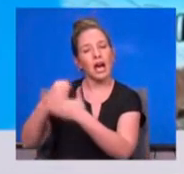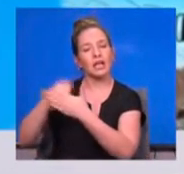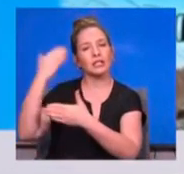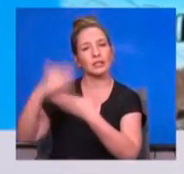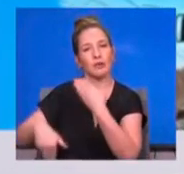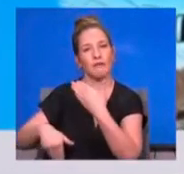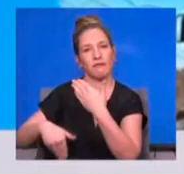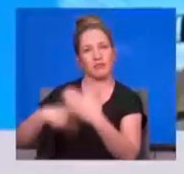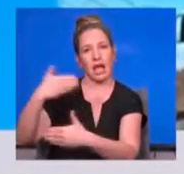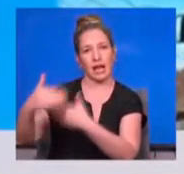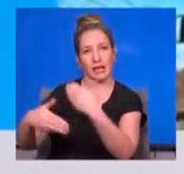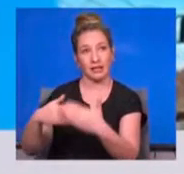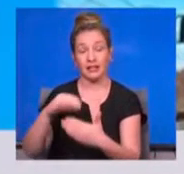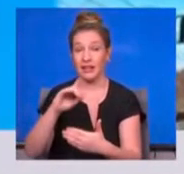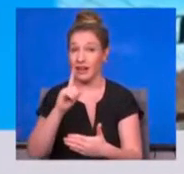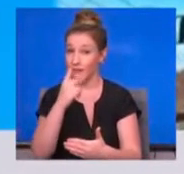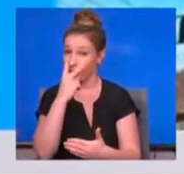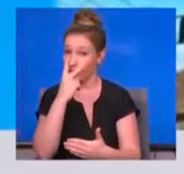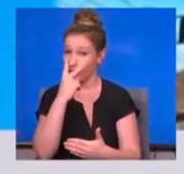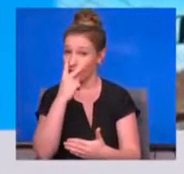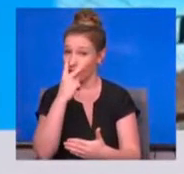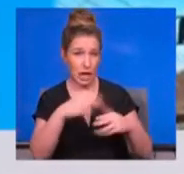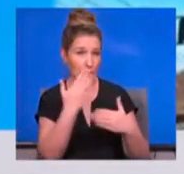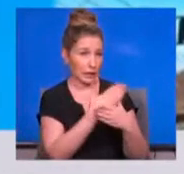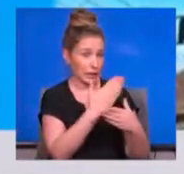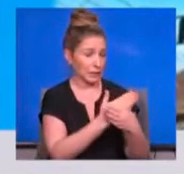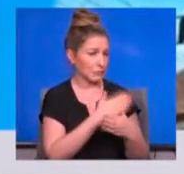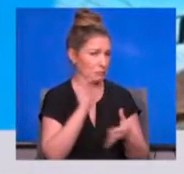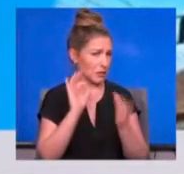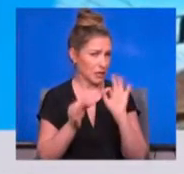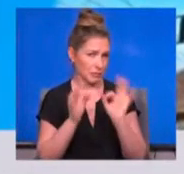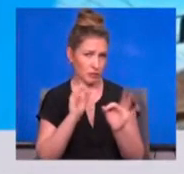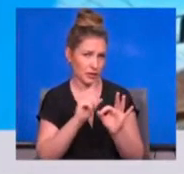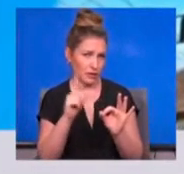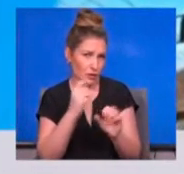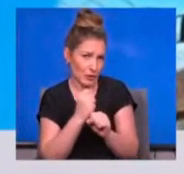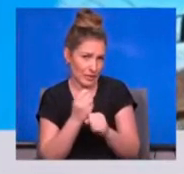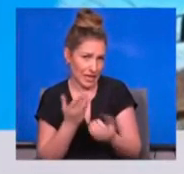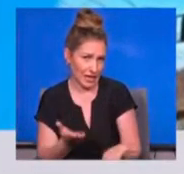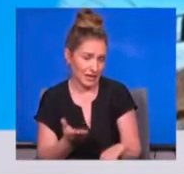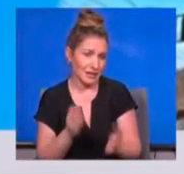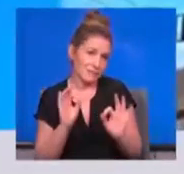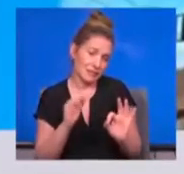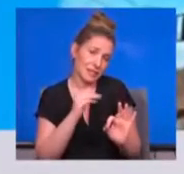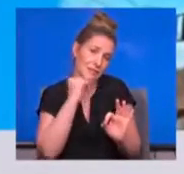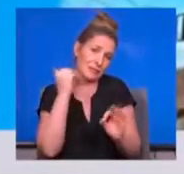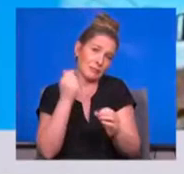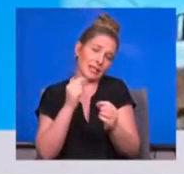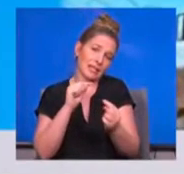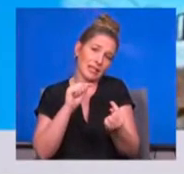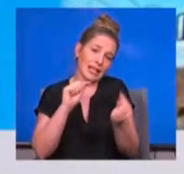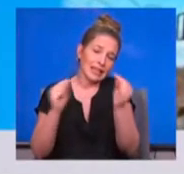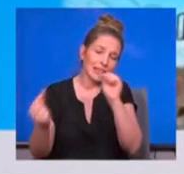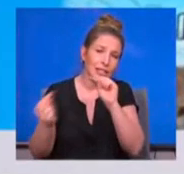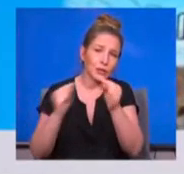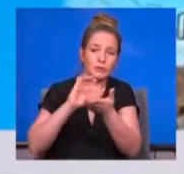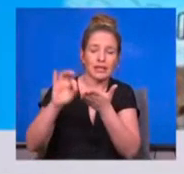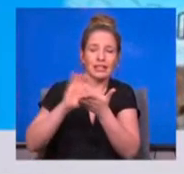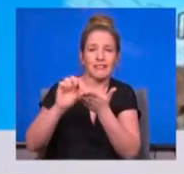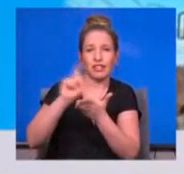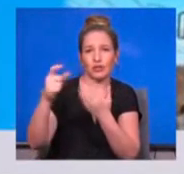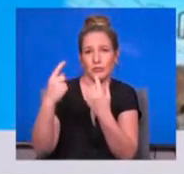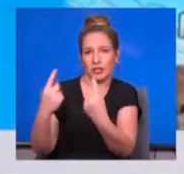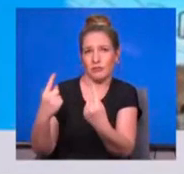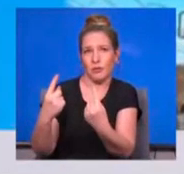שבית המשפט לא ממהר להגיע למקומות האלה, ועצם מסתפק בדיון בכתב האישום עצמו, ולא מבקש להשאיר את אותם